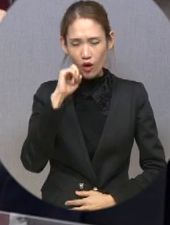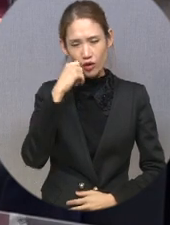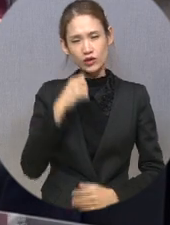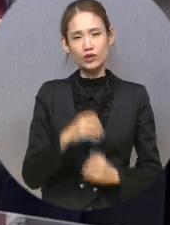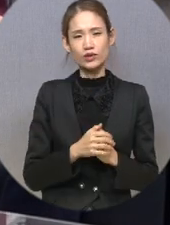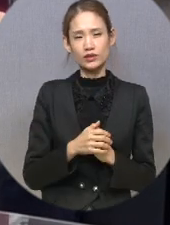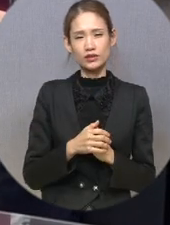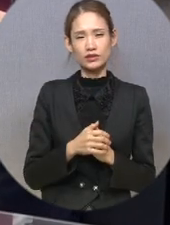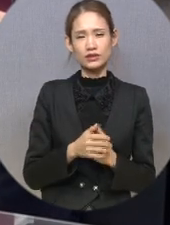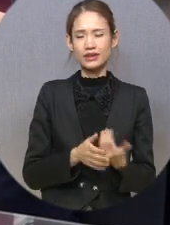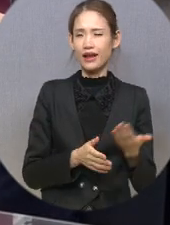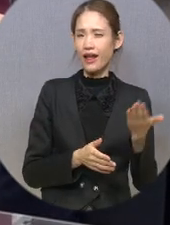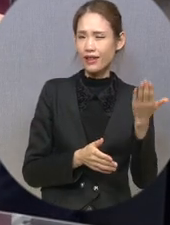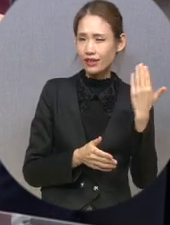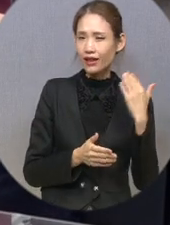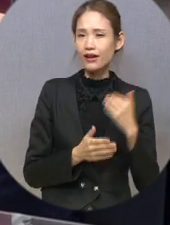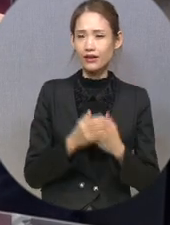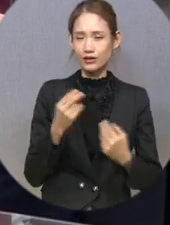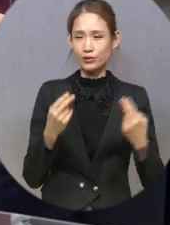좀 다소 좀